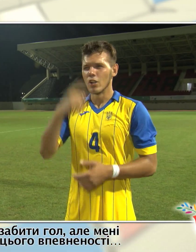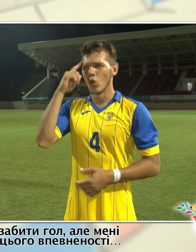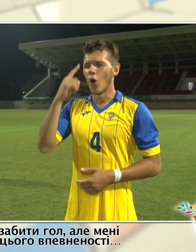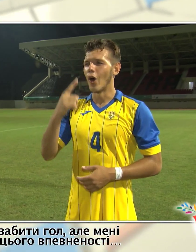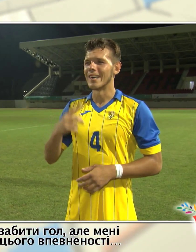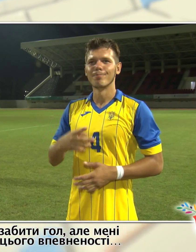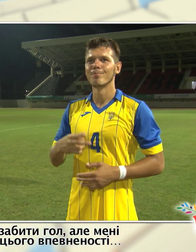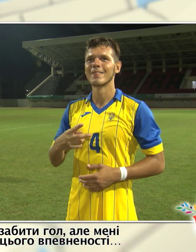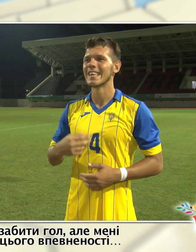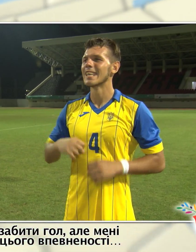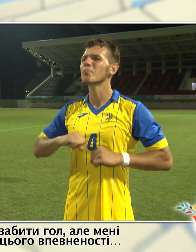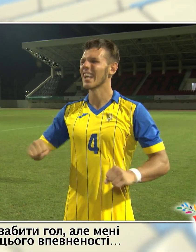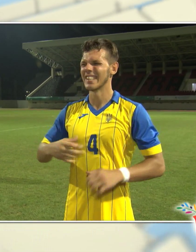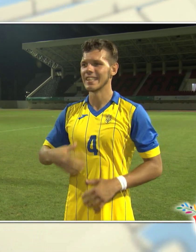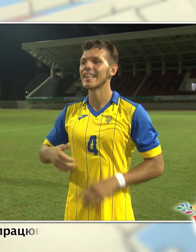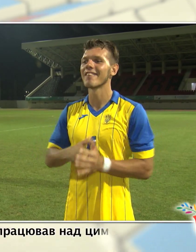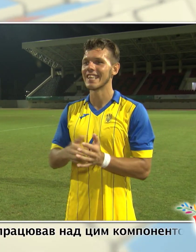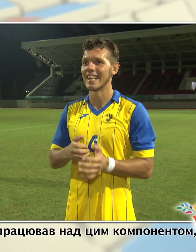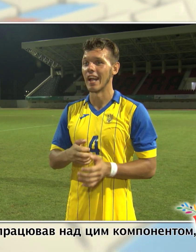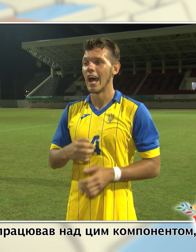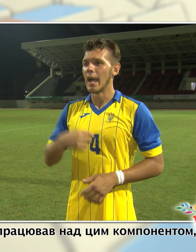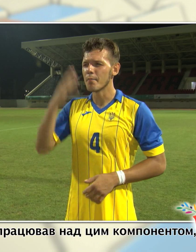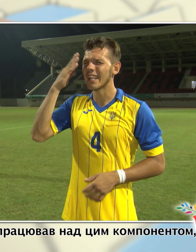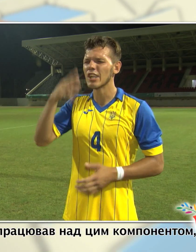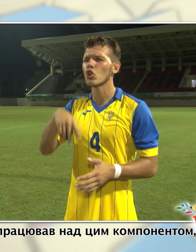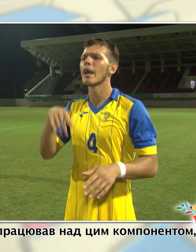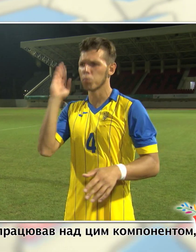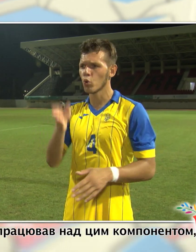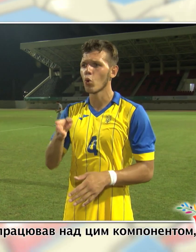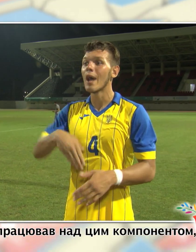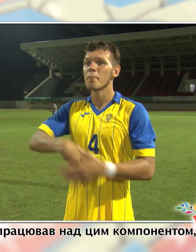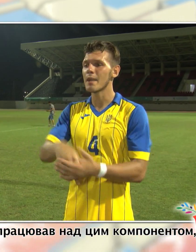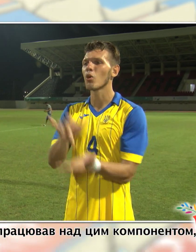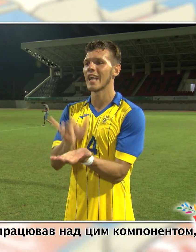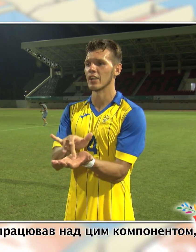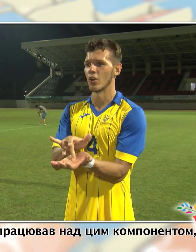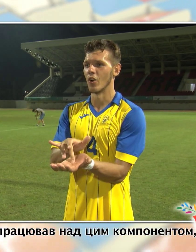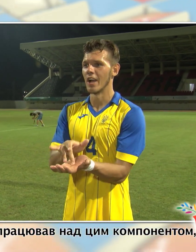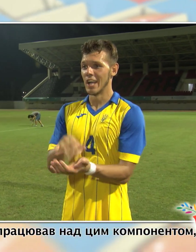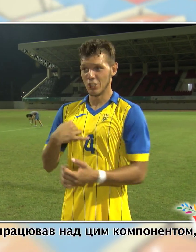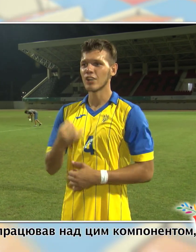цього впевненості. Але ж я цілий рік працював над цим компонентом, тож дякую долі.